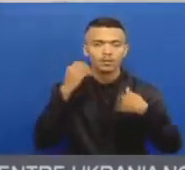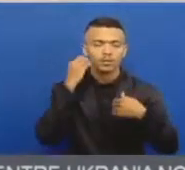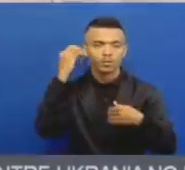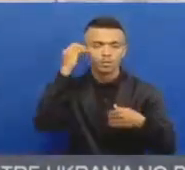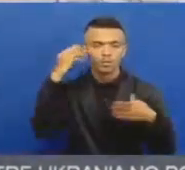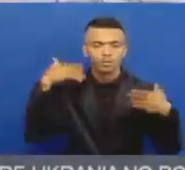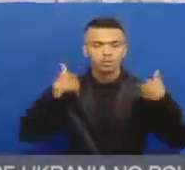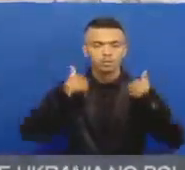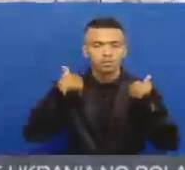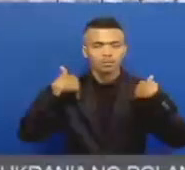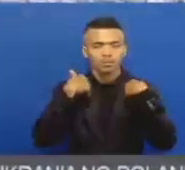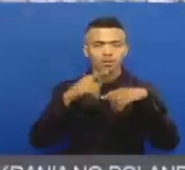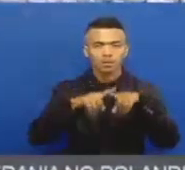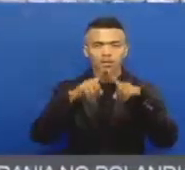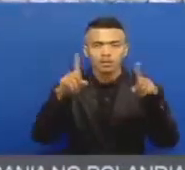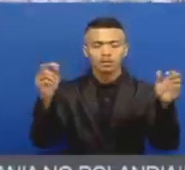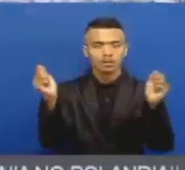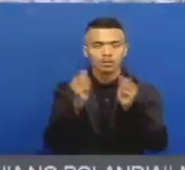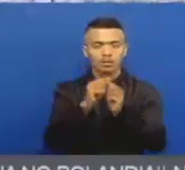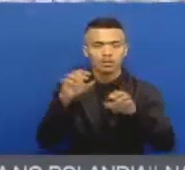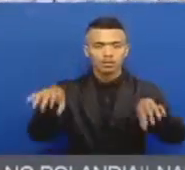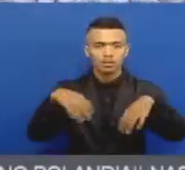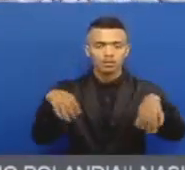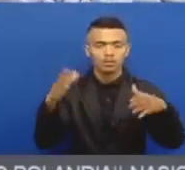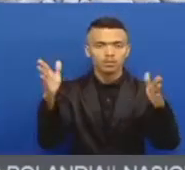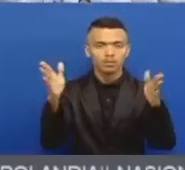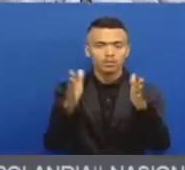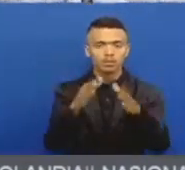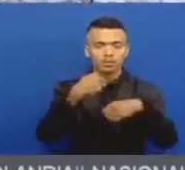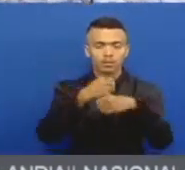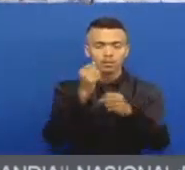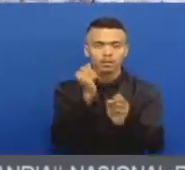liu kompar ho servisu kik nebe ni halo.